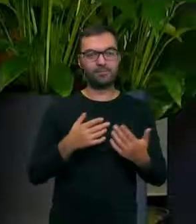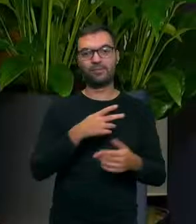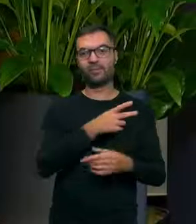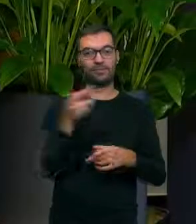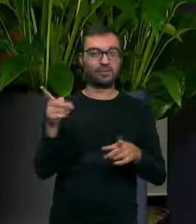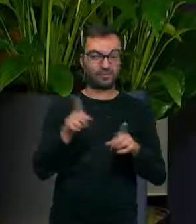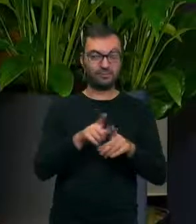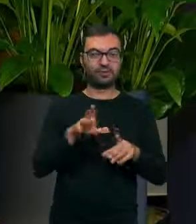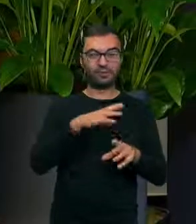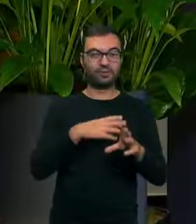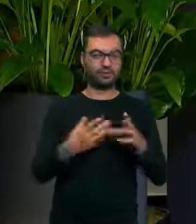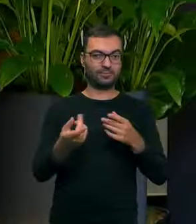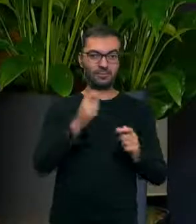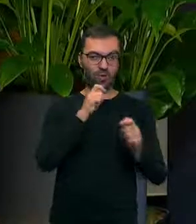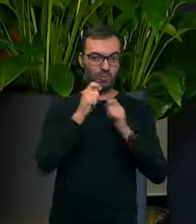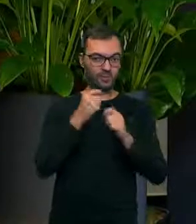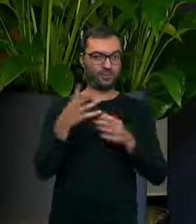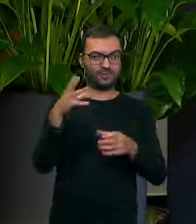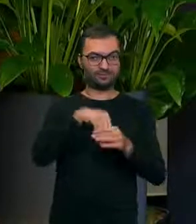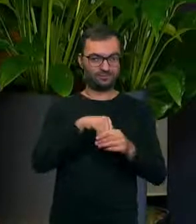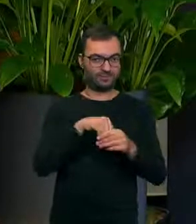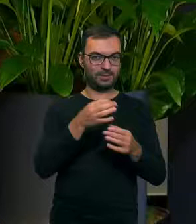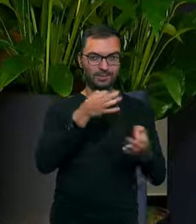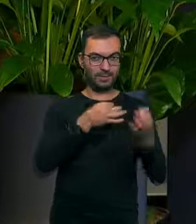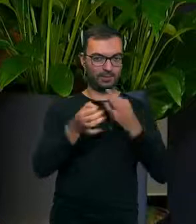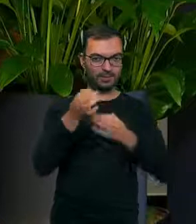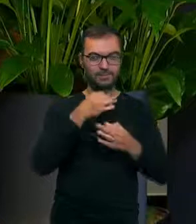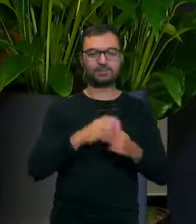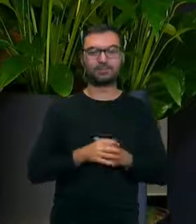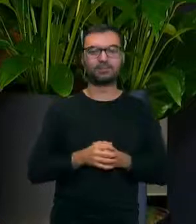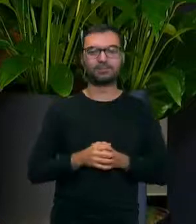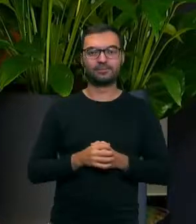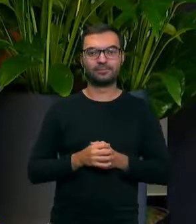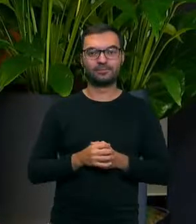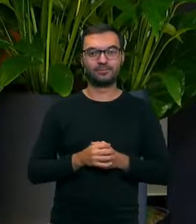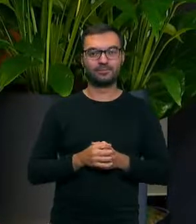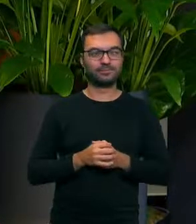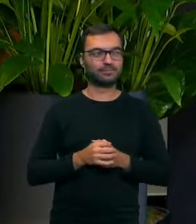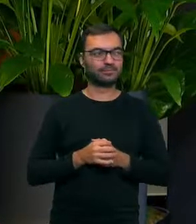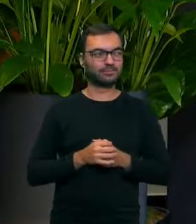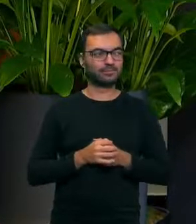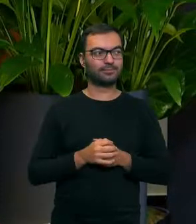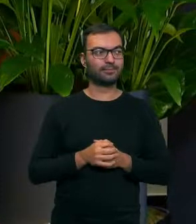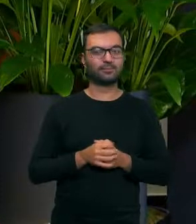Państwo też mogą się włączyć do naszej rozmowy. Teraz mówię oczywiście w oko kamery,